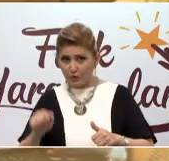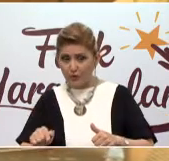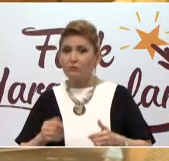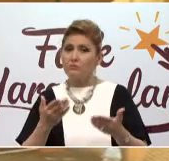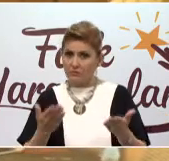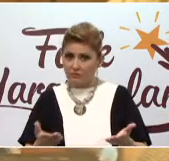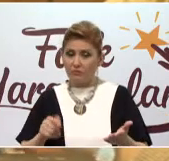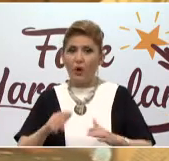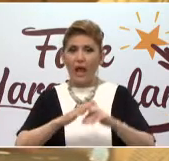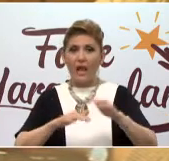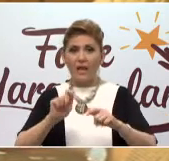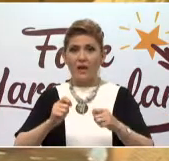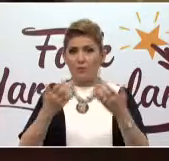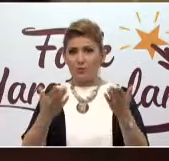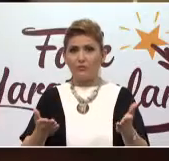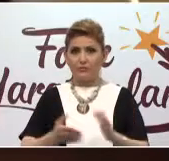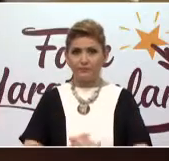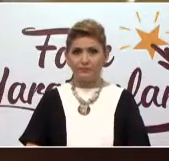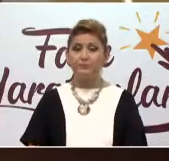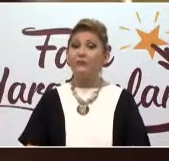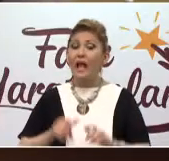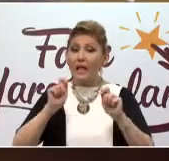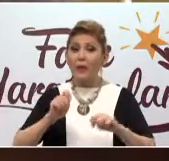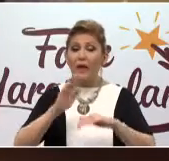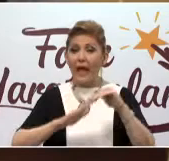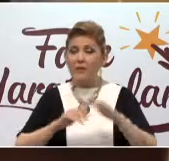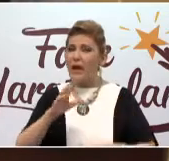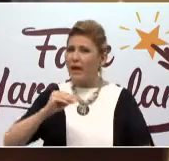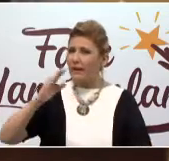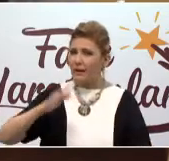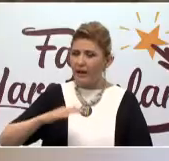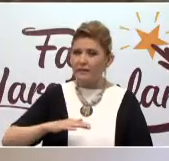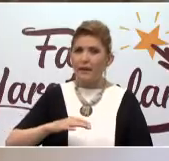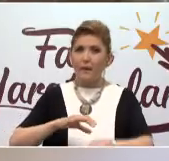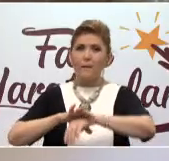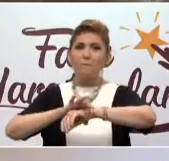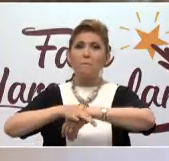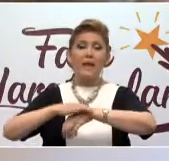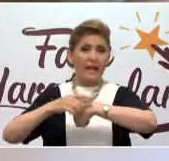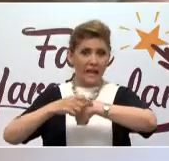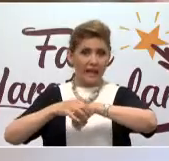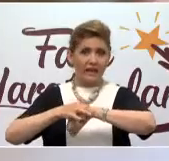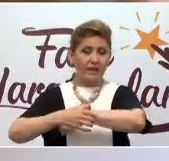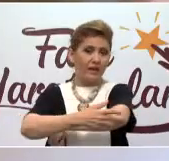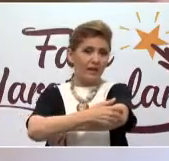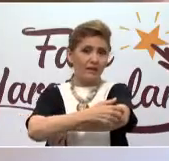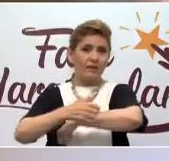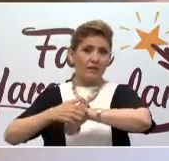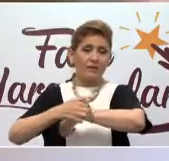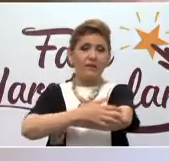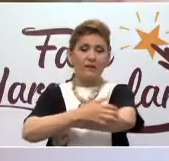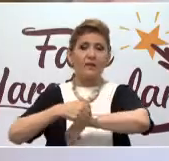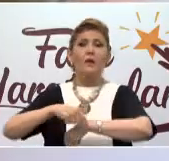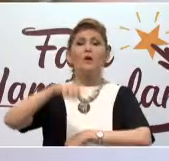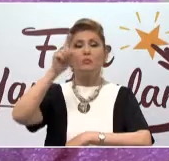Böyle eller yapıyoruz. Evet. Yaptığımız ellerle en azından bilek veya dirsek eklemini kullanarak